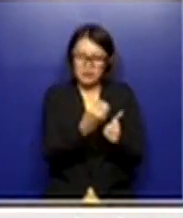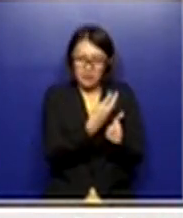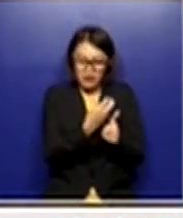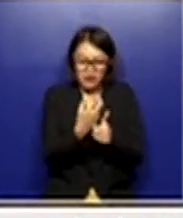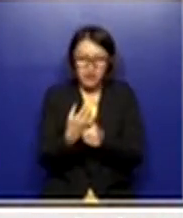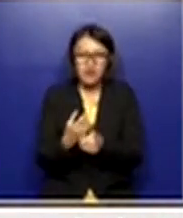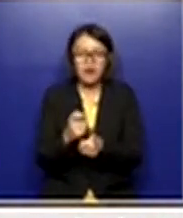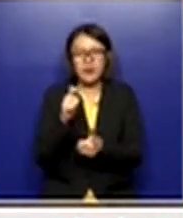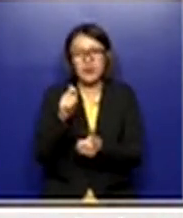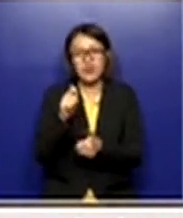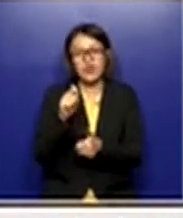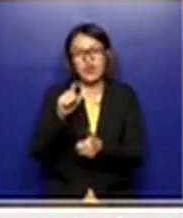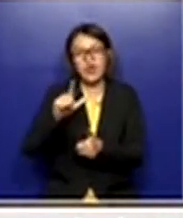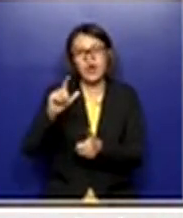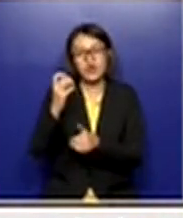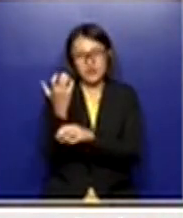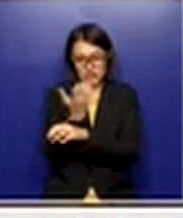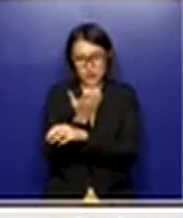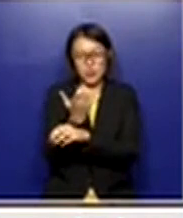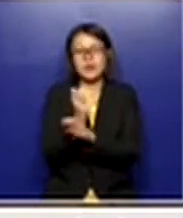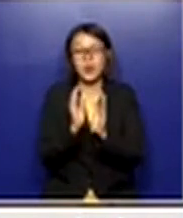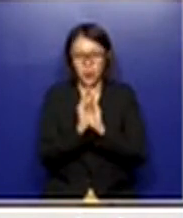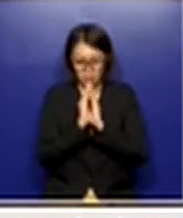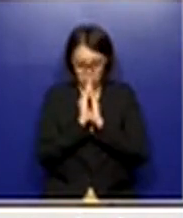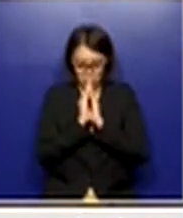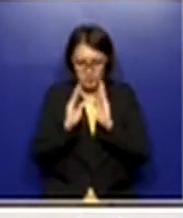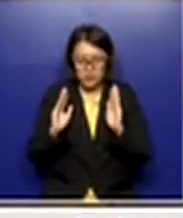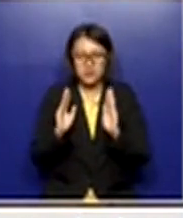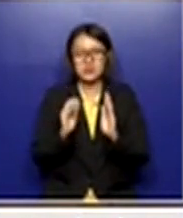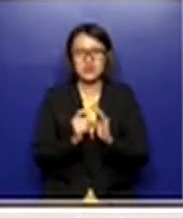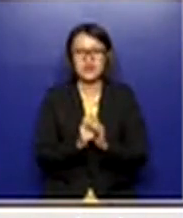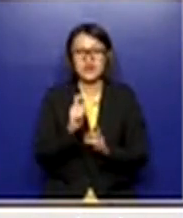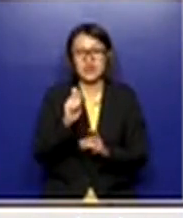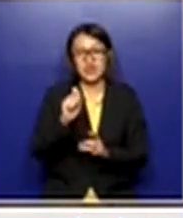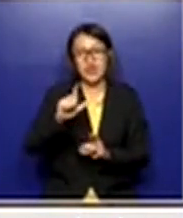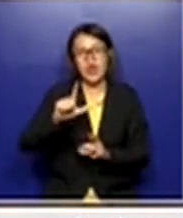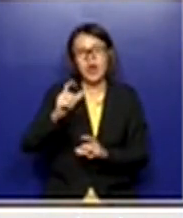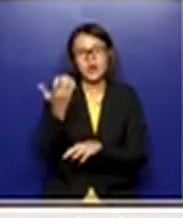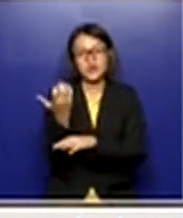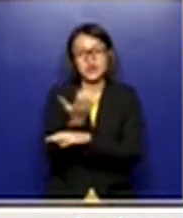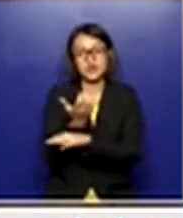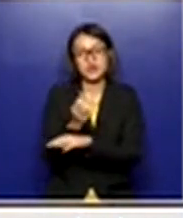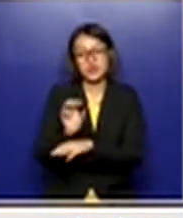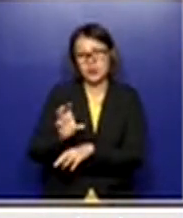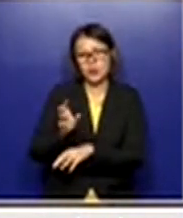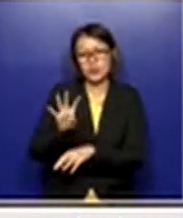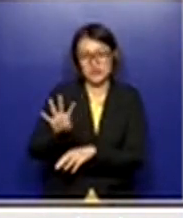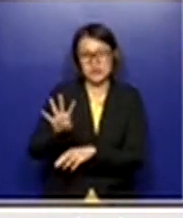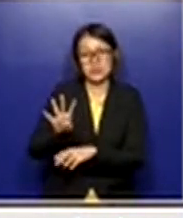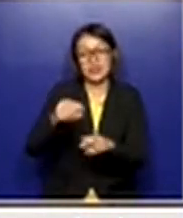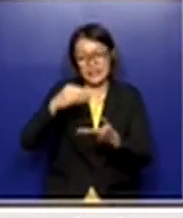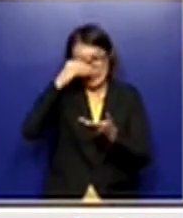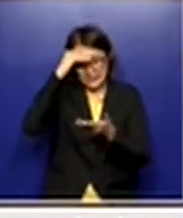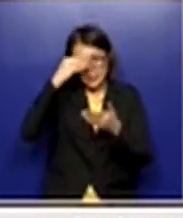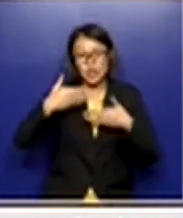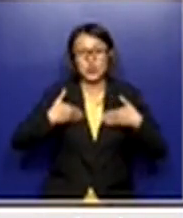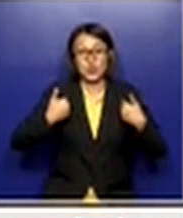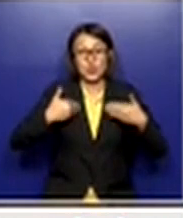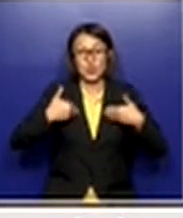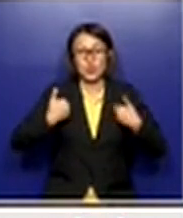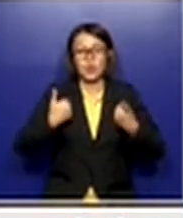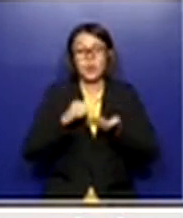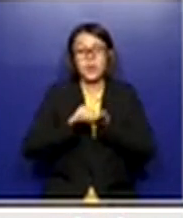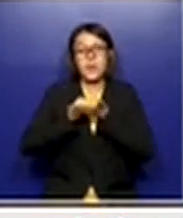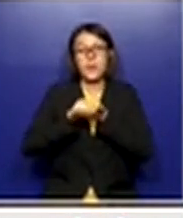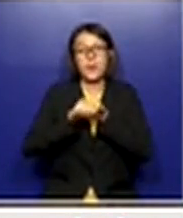ของ ALTV ดิฉันต้องขอบพระคุณมากๆนะคะเพราะว่า ALTV หรือว่าช่อง4ทีวีเรียนสนุกเป็นบริการ